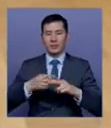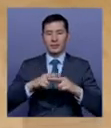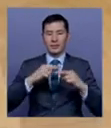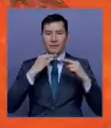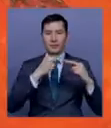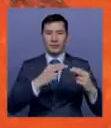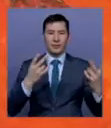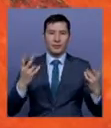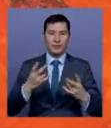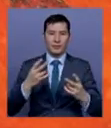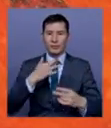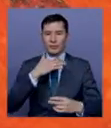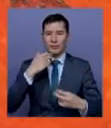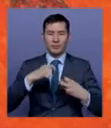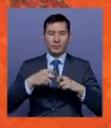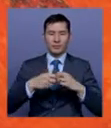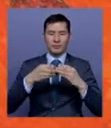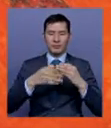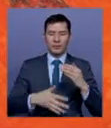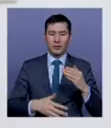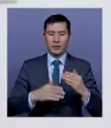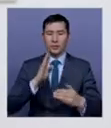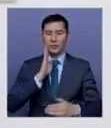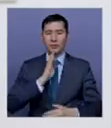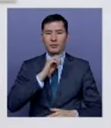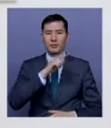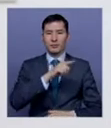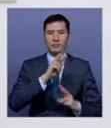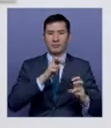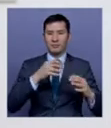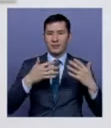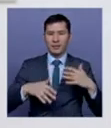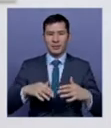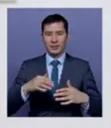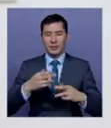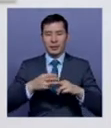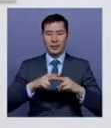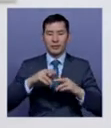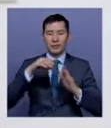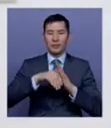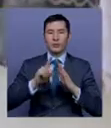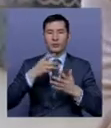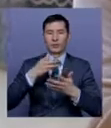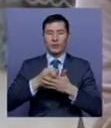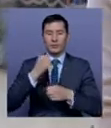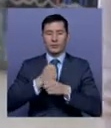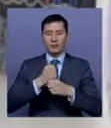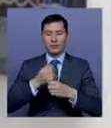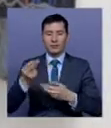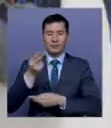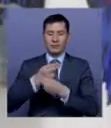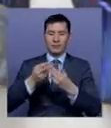көп екен алға тартты. Әйел затының жаны киноиндустрия, әдебиет, сурет, өнер секілді шығармашылық мамандықтарға жақын